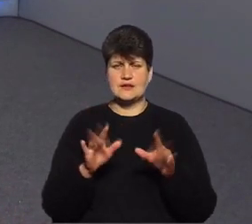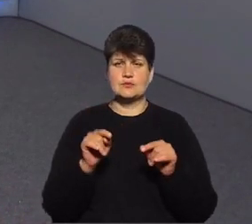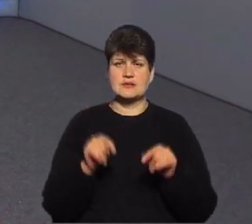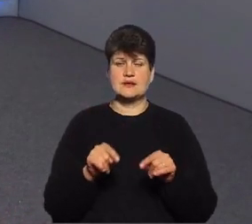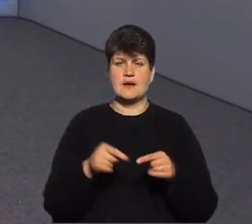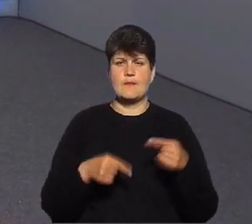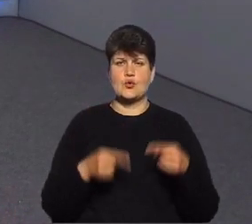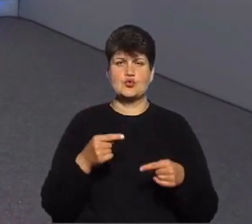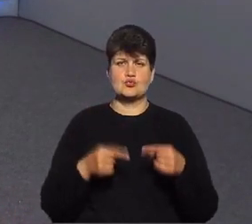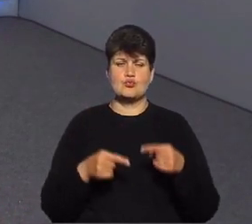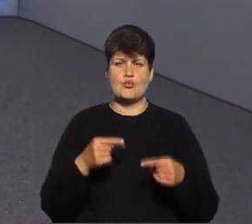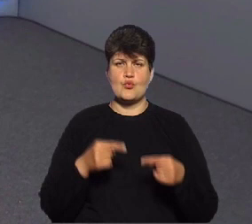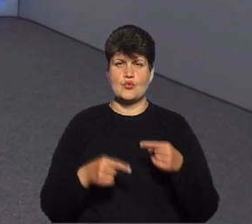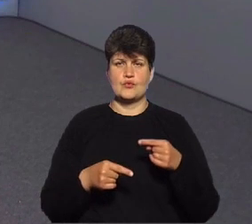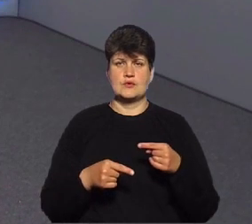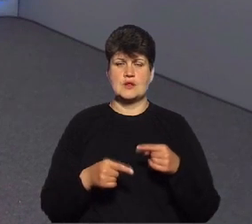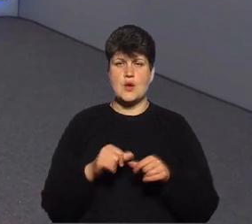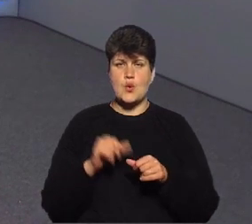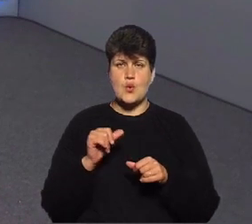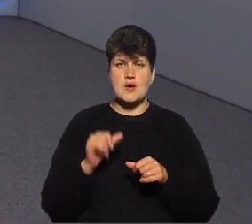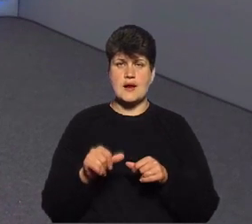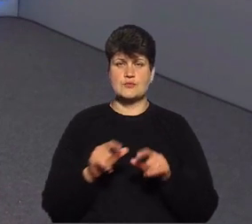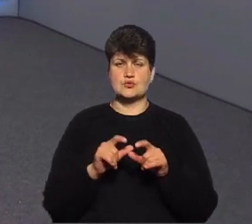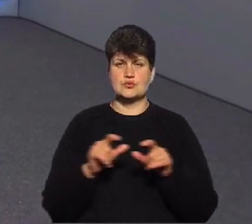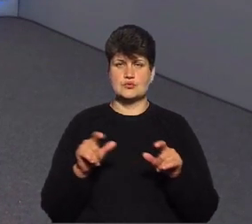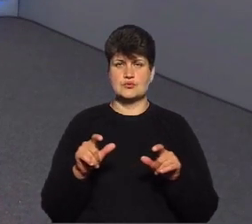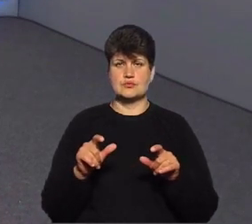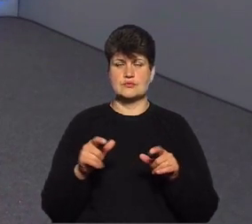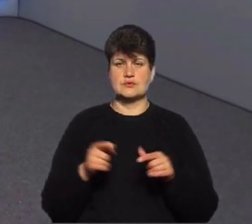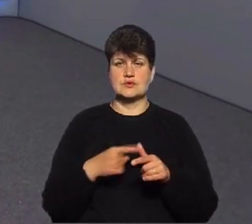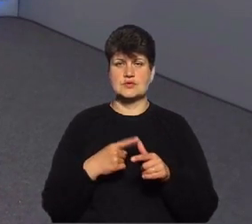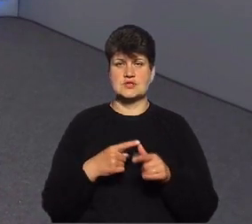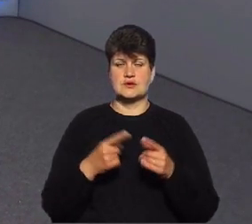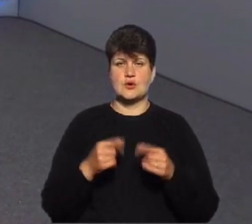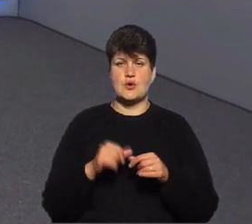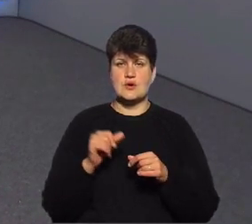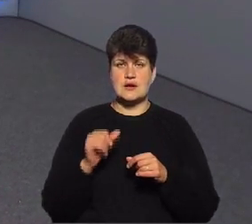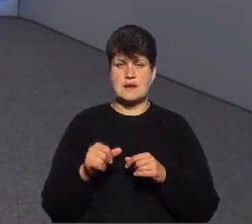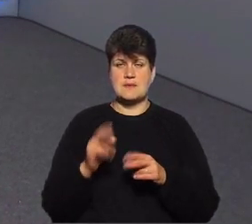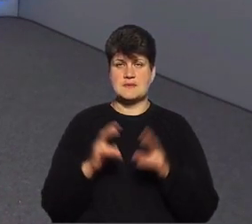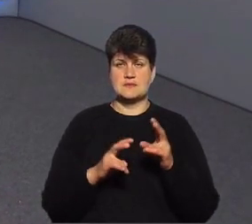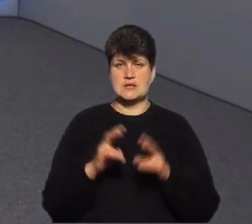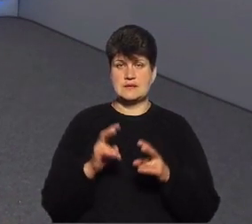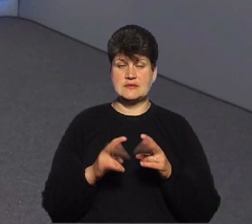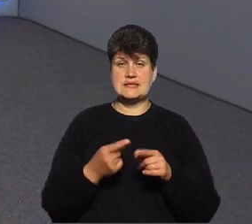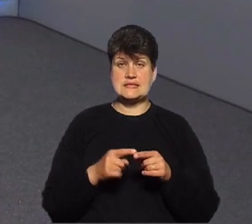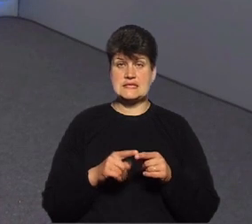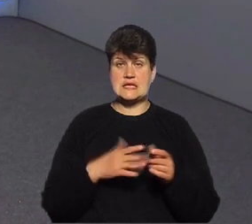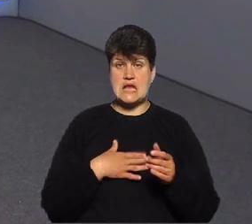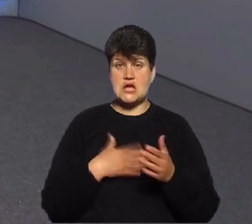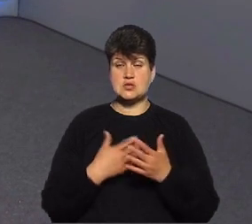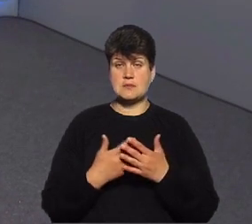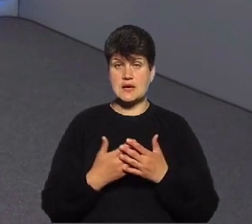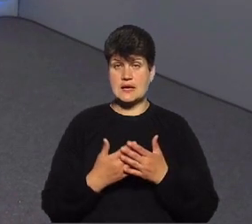це велику окрему структуру, окреме комунальне підприємство, щоб господарювати на цьому. Ну, це конкретно наш приклад громади нашої,